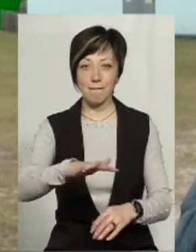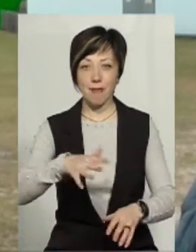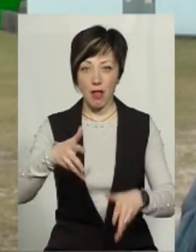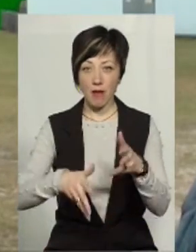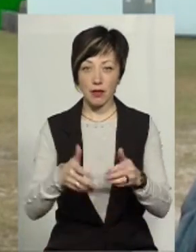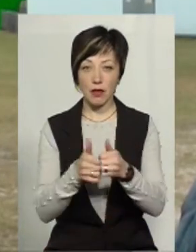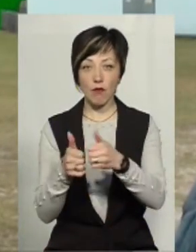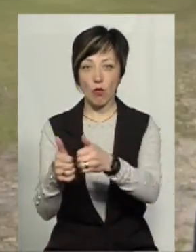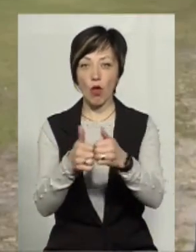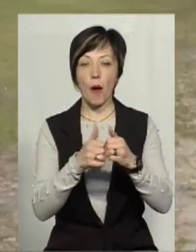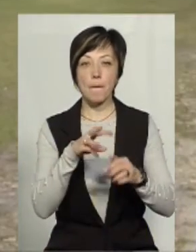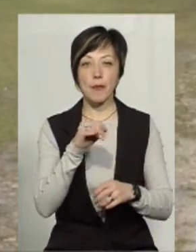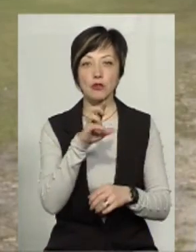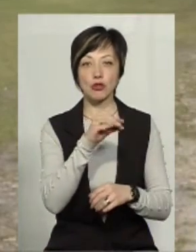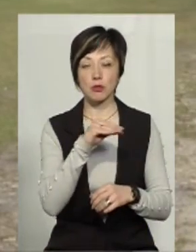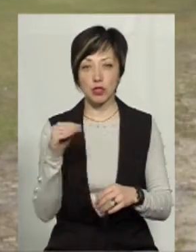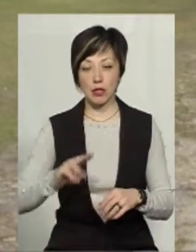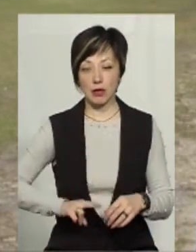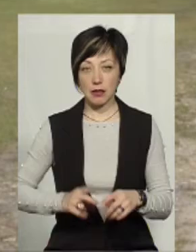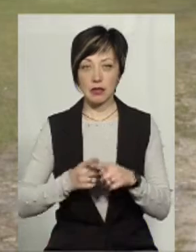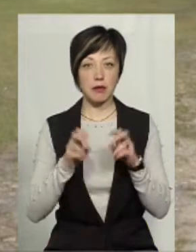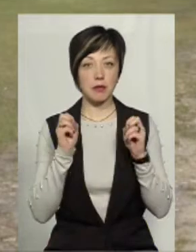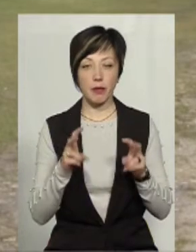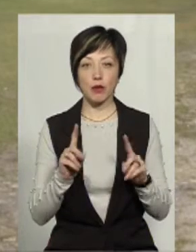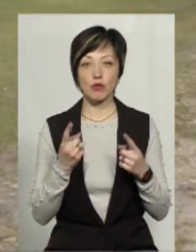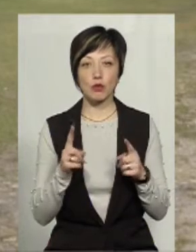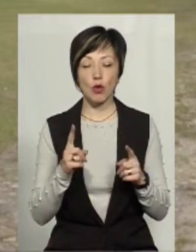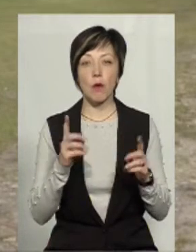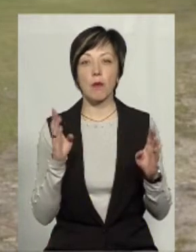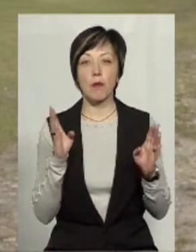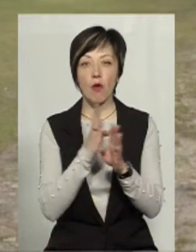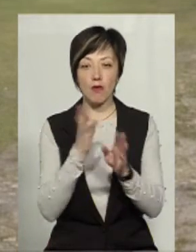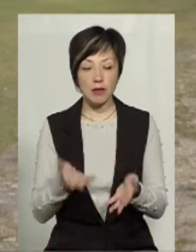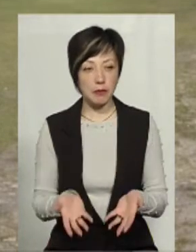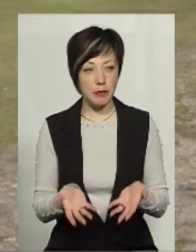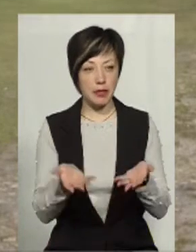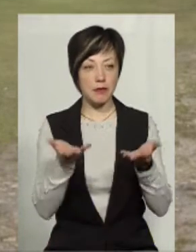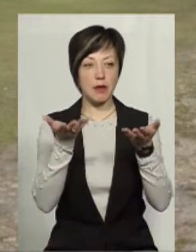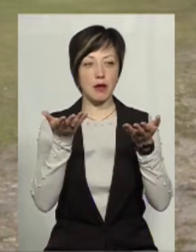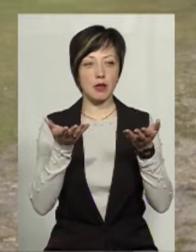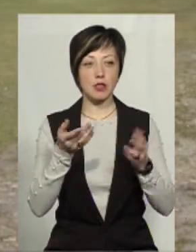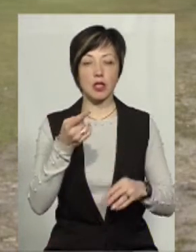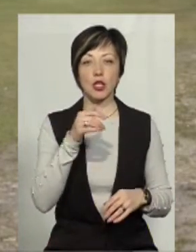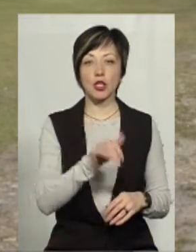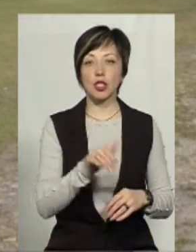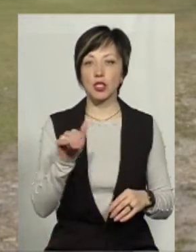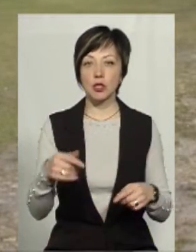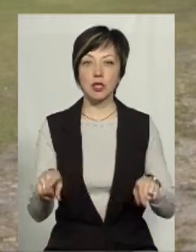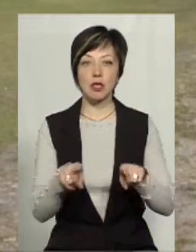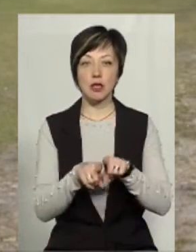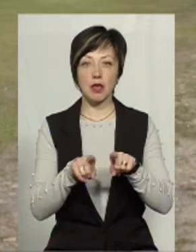директора заповідника, як колектив заповідника, це є небезпека, тому що в повітря піднімаються тисячі